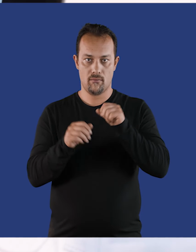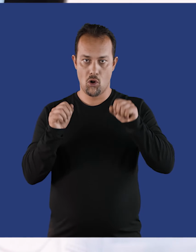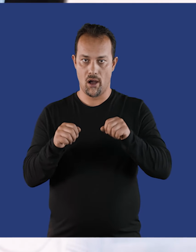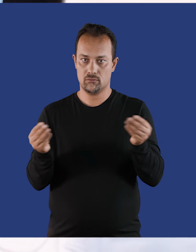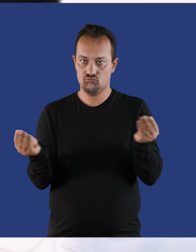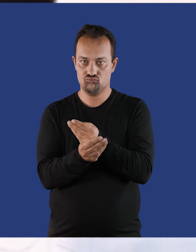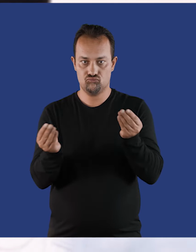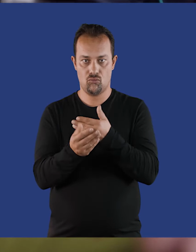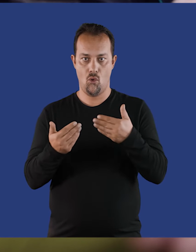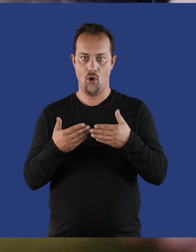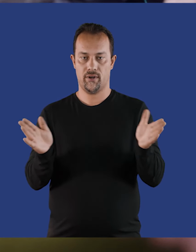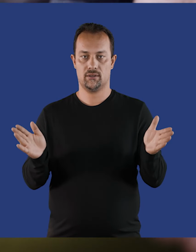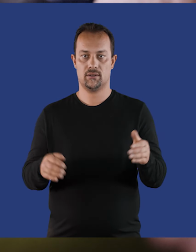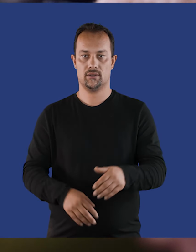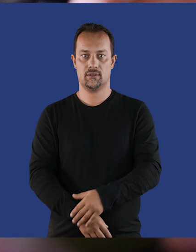können.